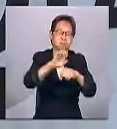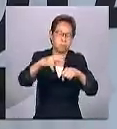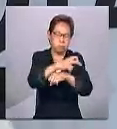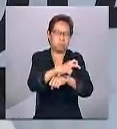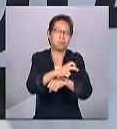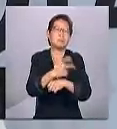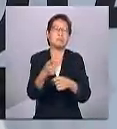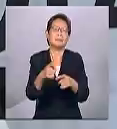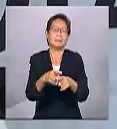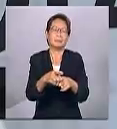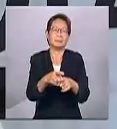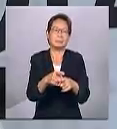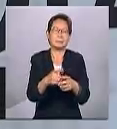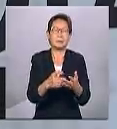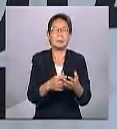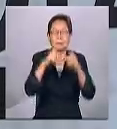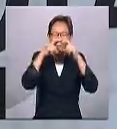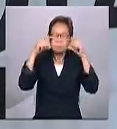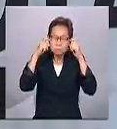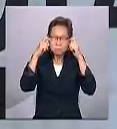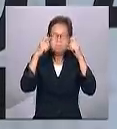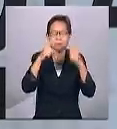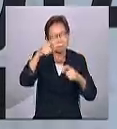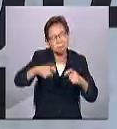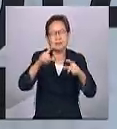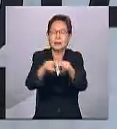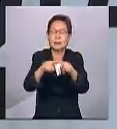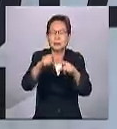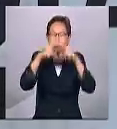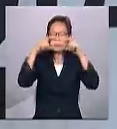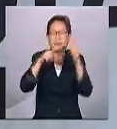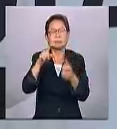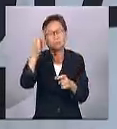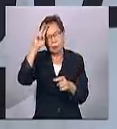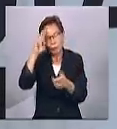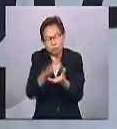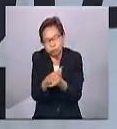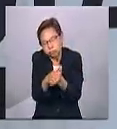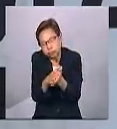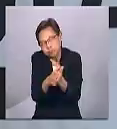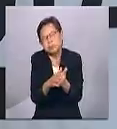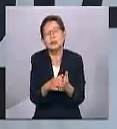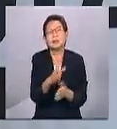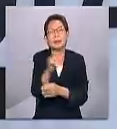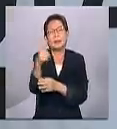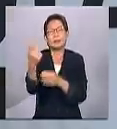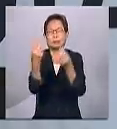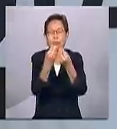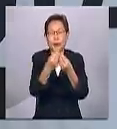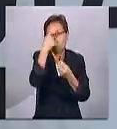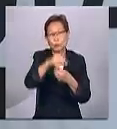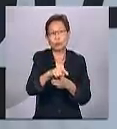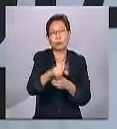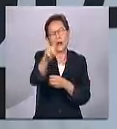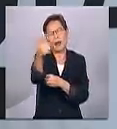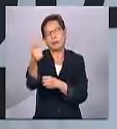muka dan hidung dan juga kerap cuci tangan sebagainya. Ada jumlah? Jumlah untuk barisan yang